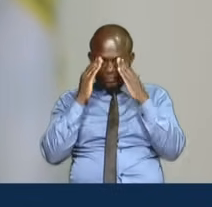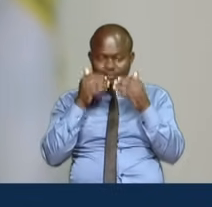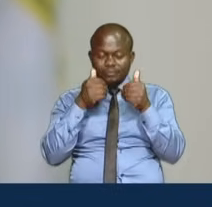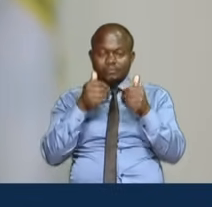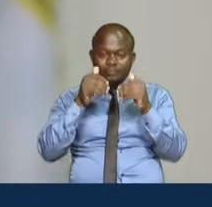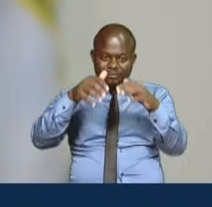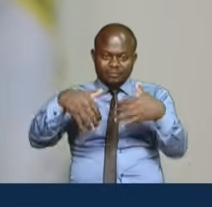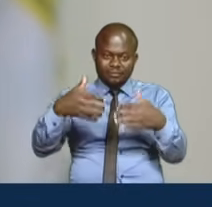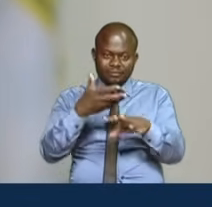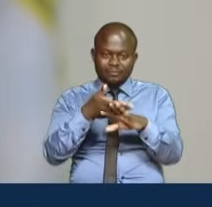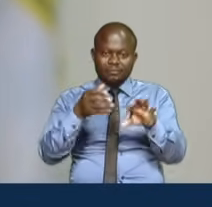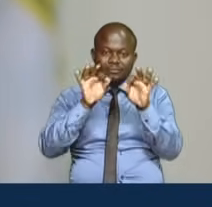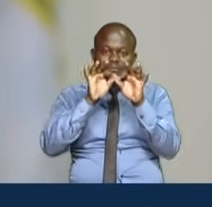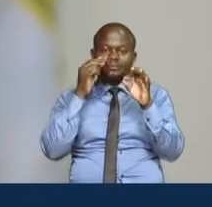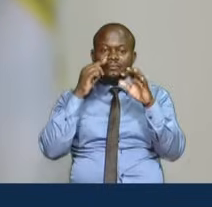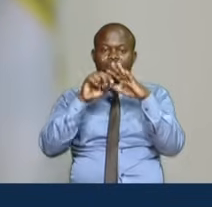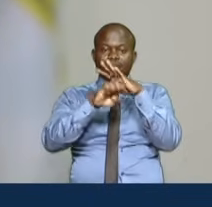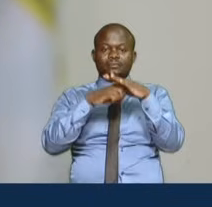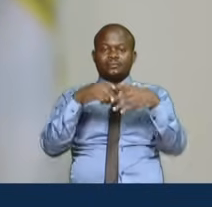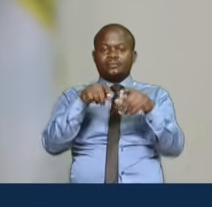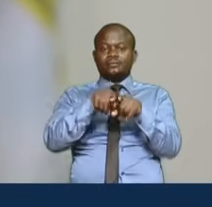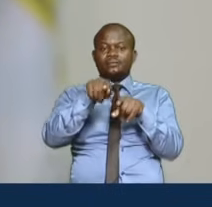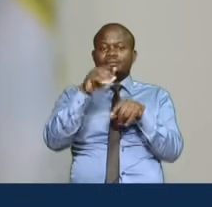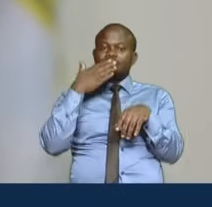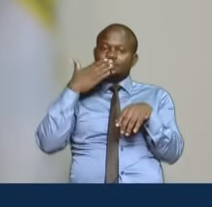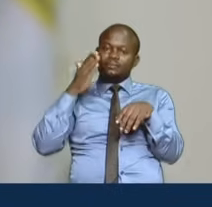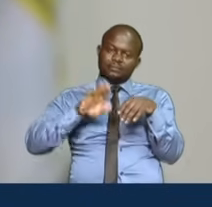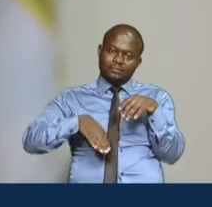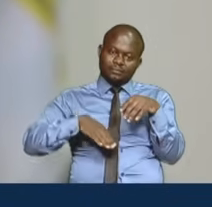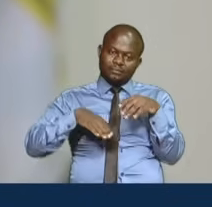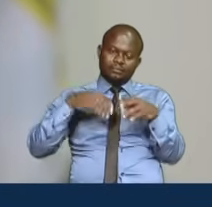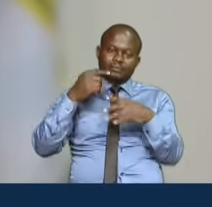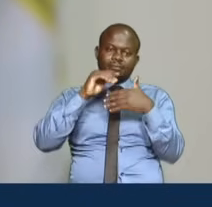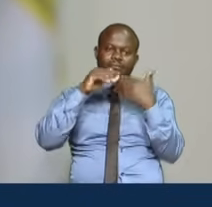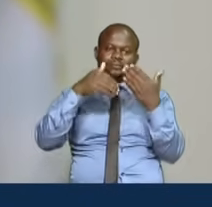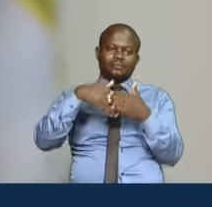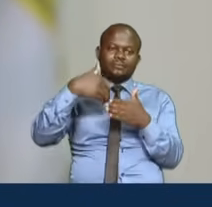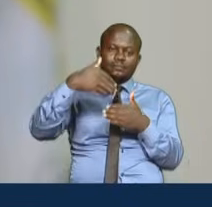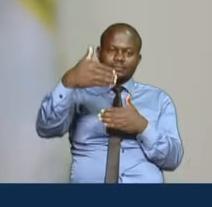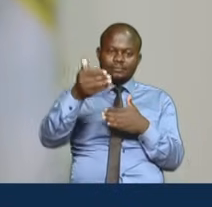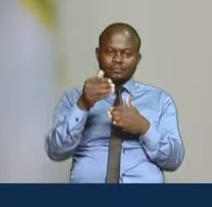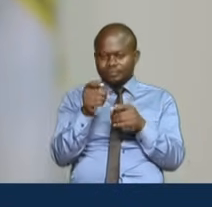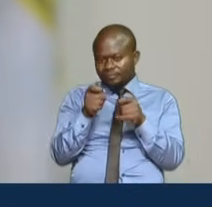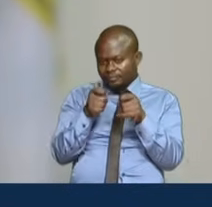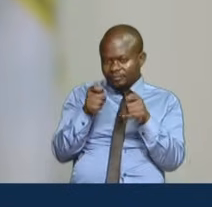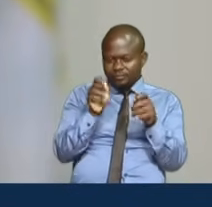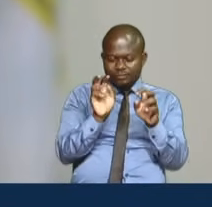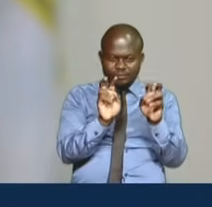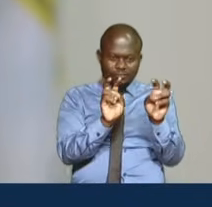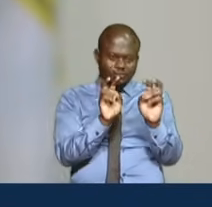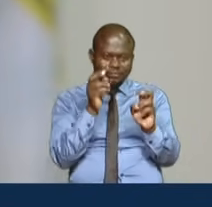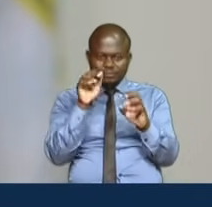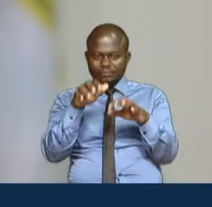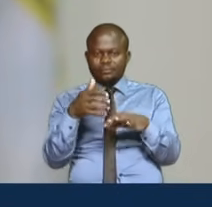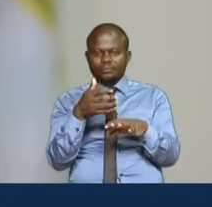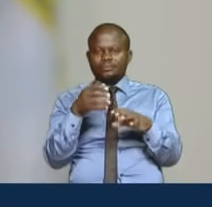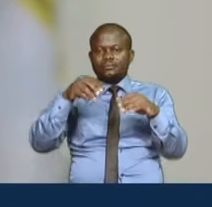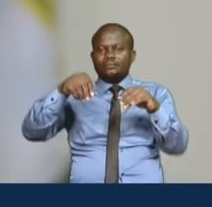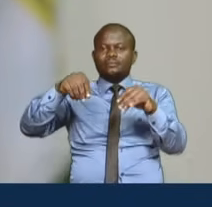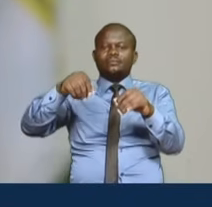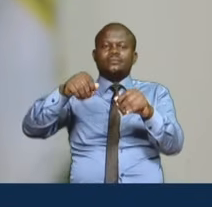kabona ibidukikije nabyo bimerewe nabi byose rero tugendana nabyo ducunga kuko nubwo ubona abacukura nk'umucanga ari